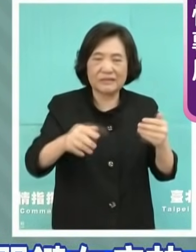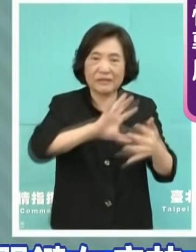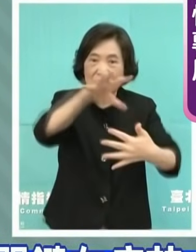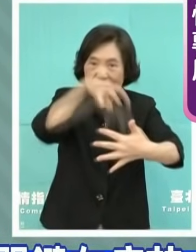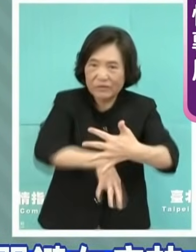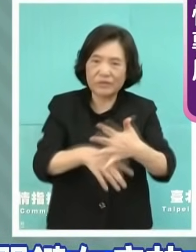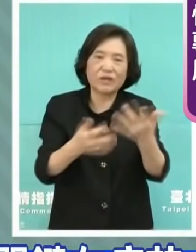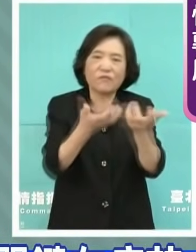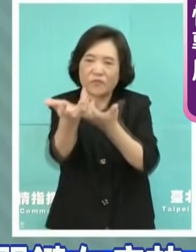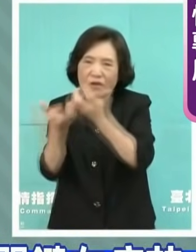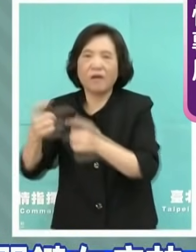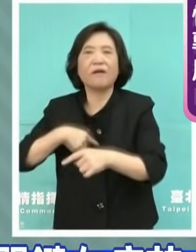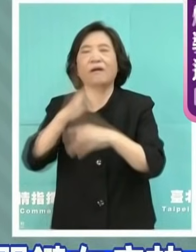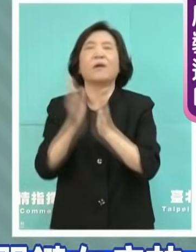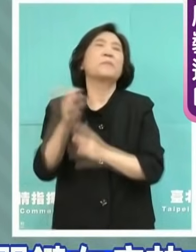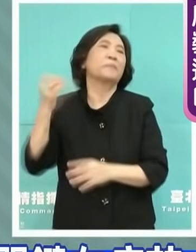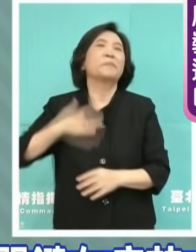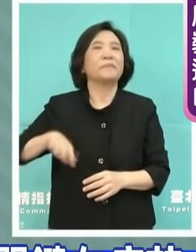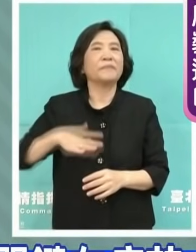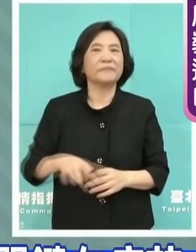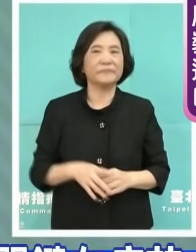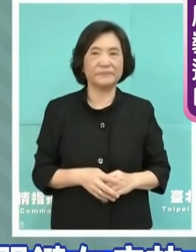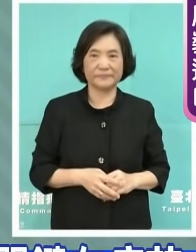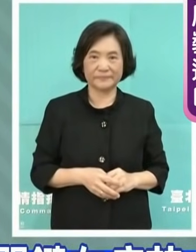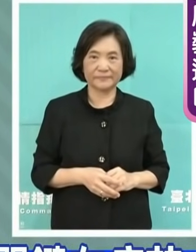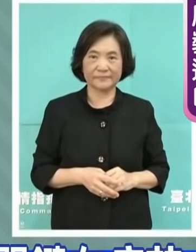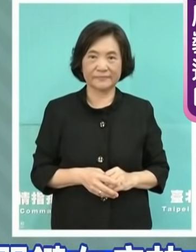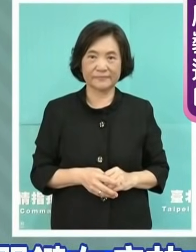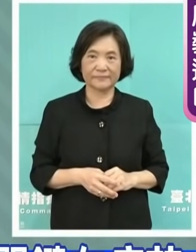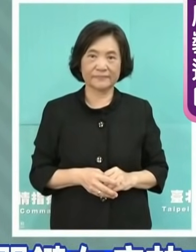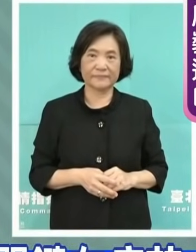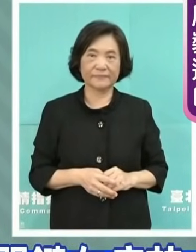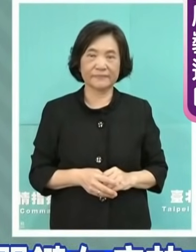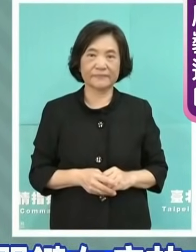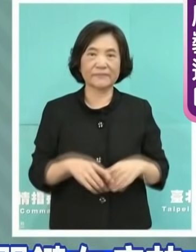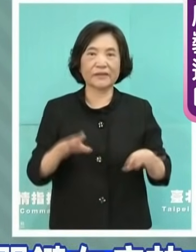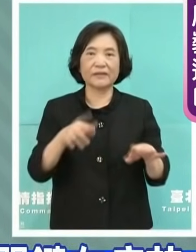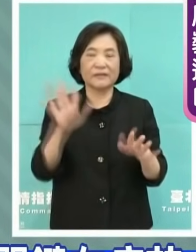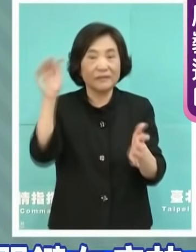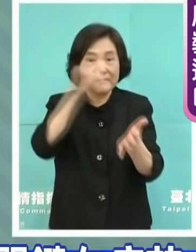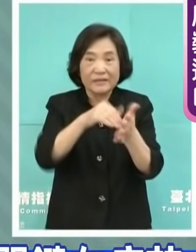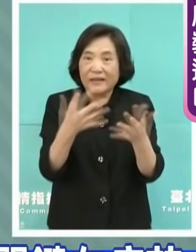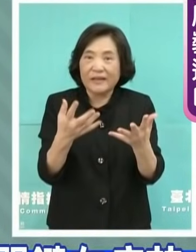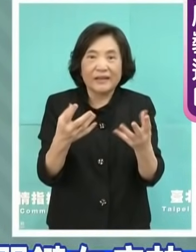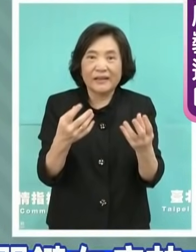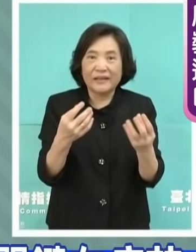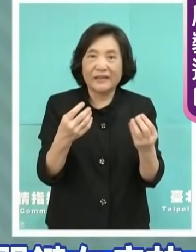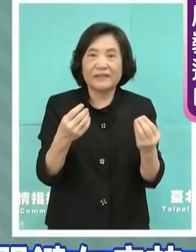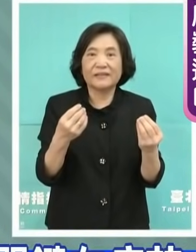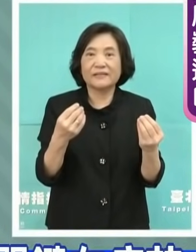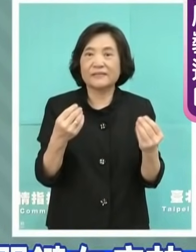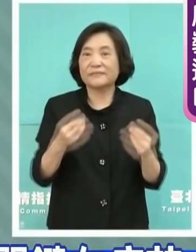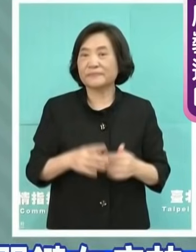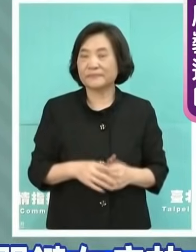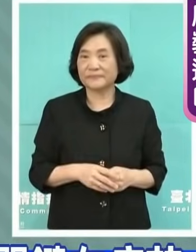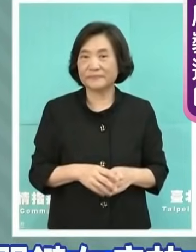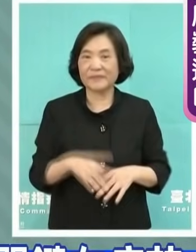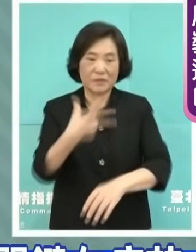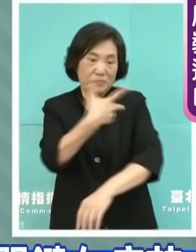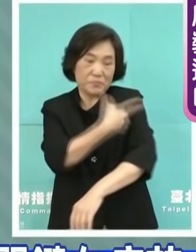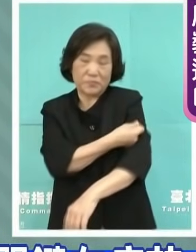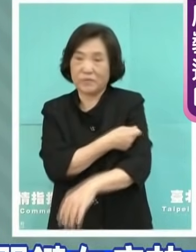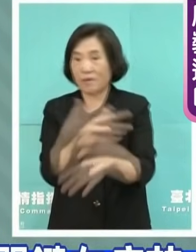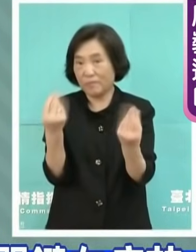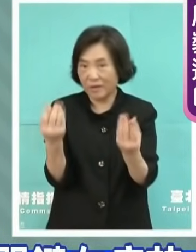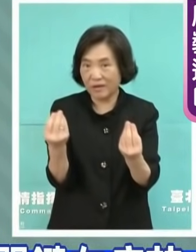分流，这个我们都知道了。不过这个就是讲到最后，你看哦，疫苗不解